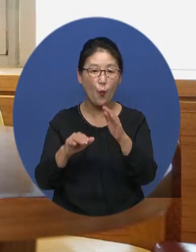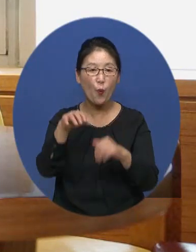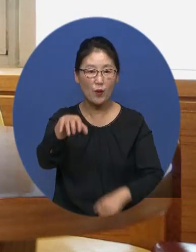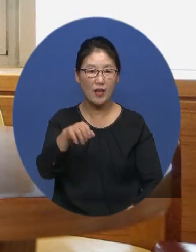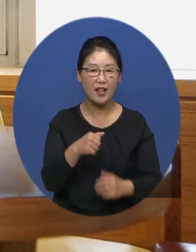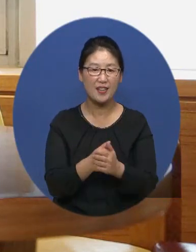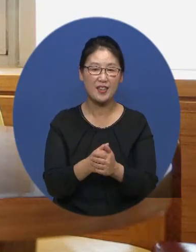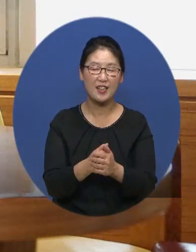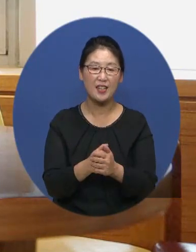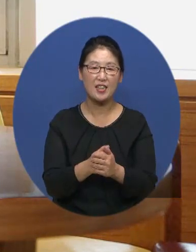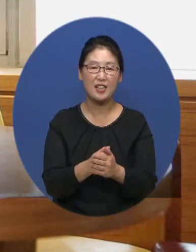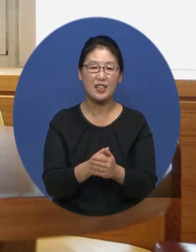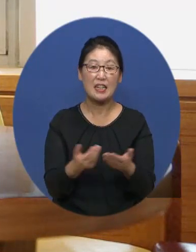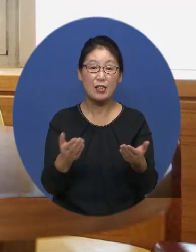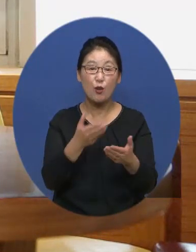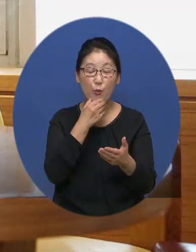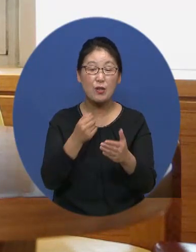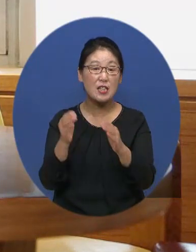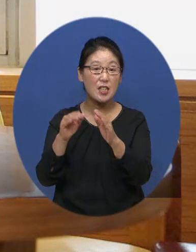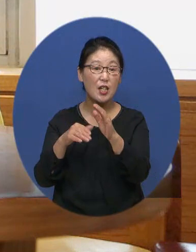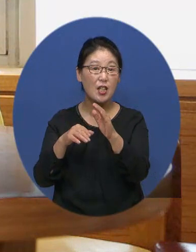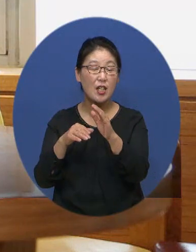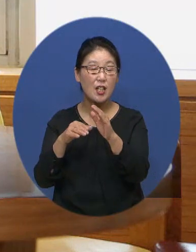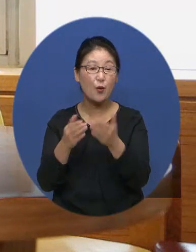있는 곳에서 공공 직원들에게